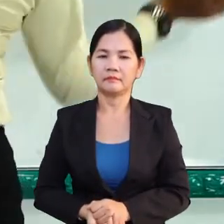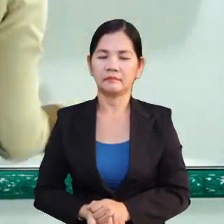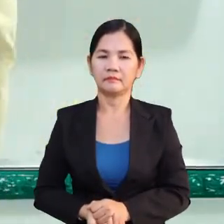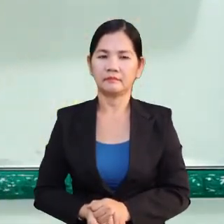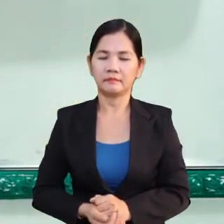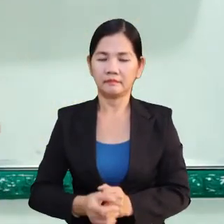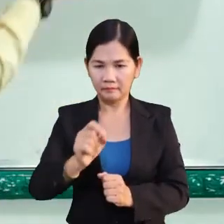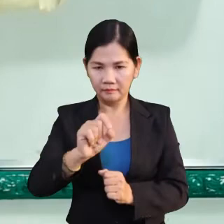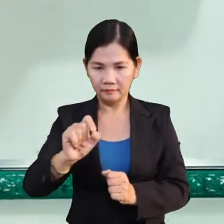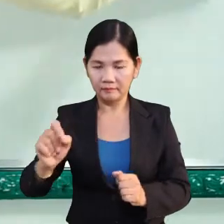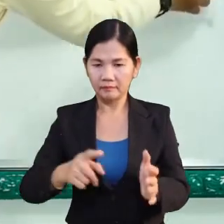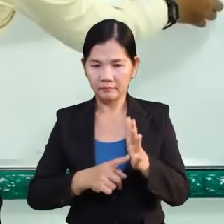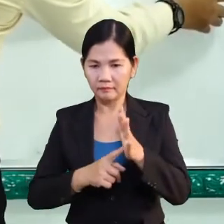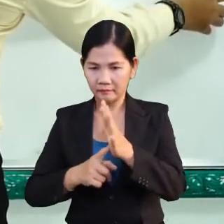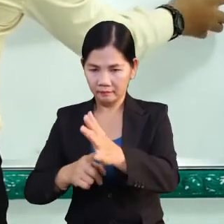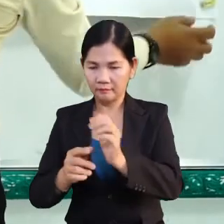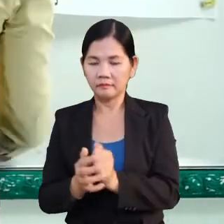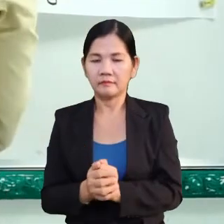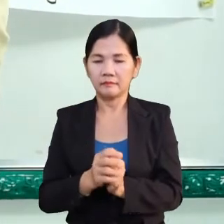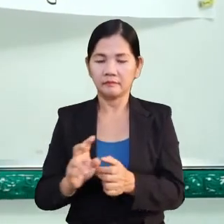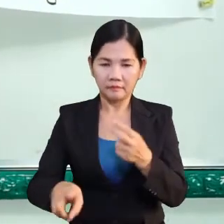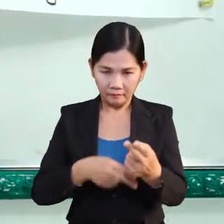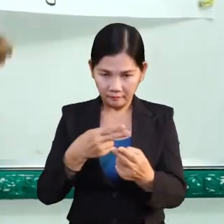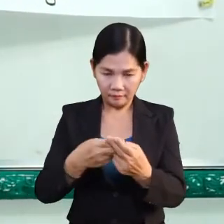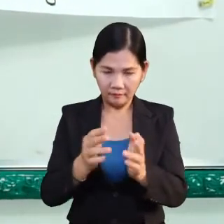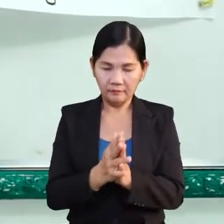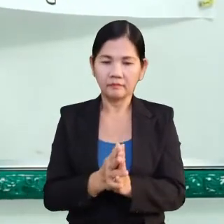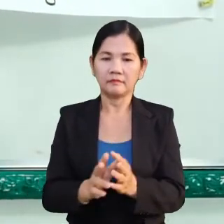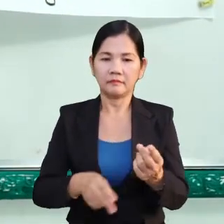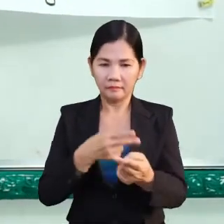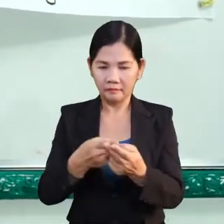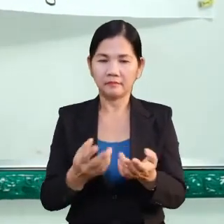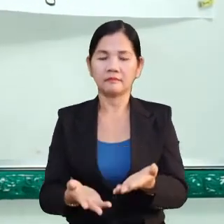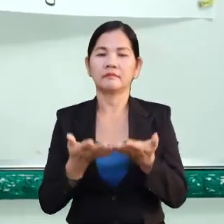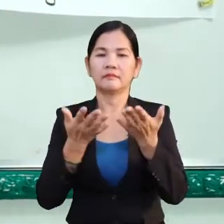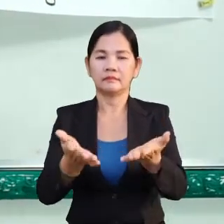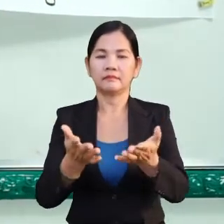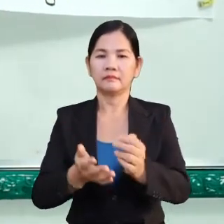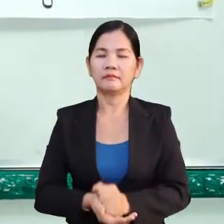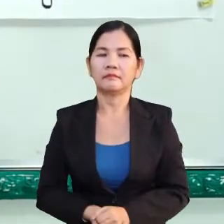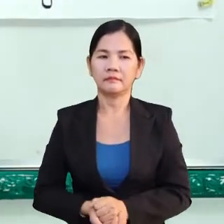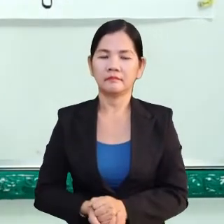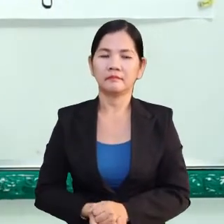ក៏សរសេរបង្ហាញកូនគឺជាចម្លើយដែលកូនកូនបានឆ្លើយទាំងអស់គ្នា